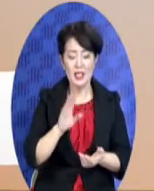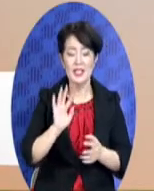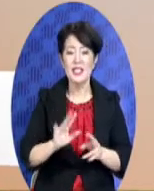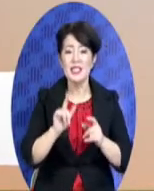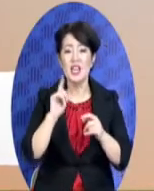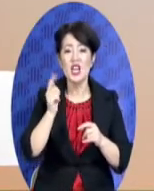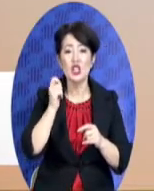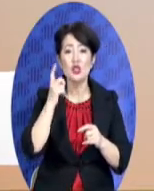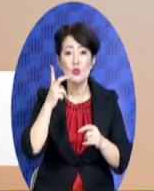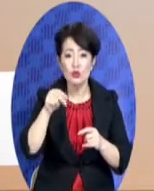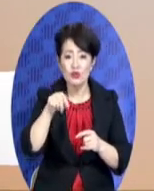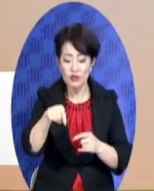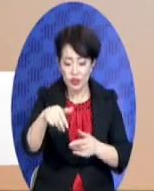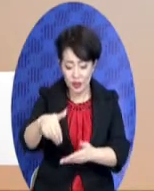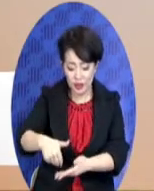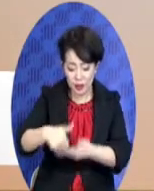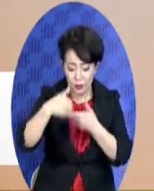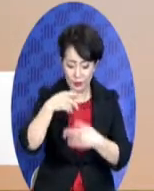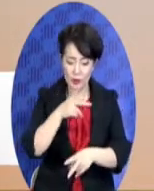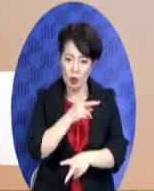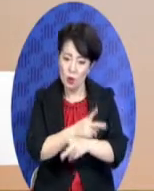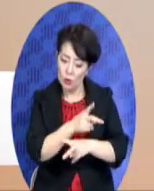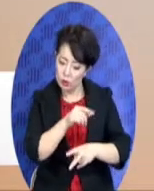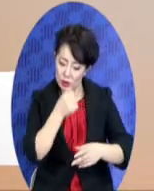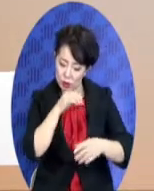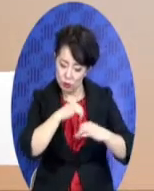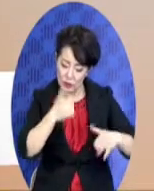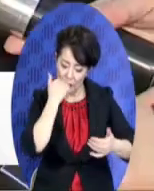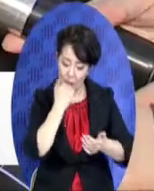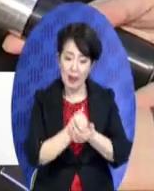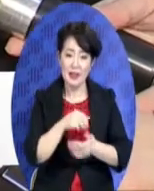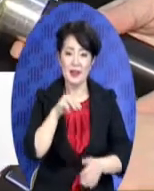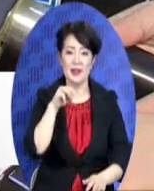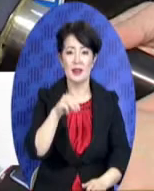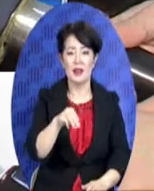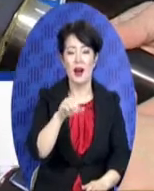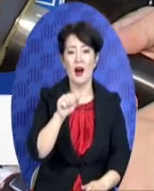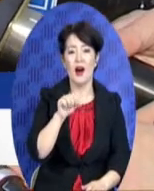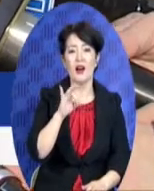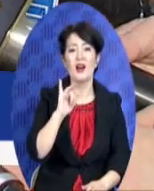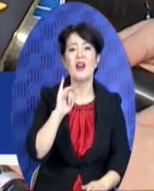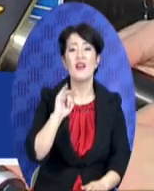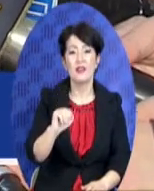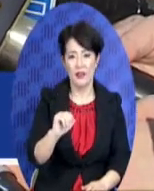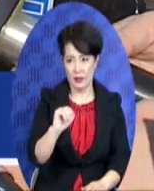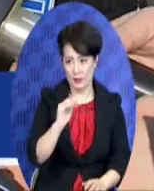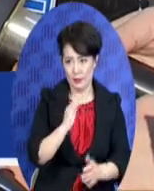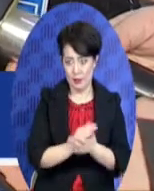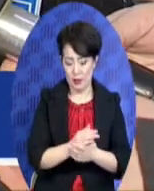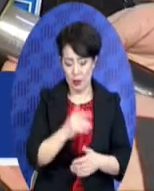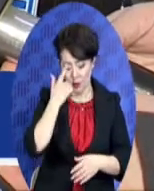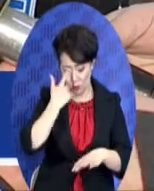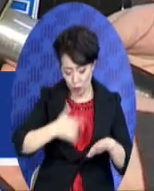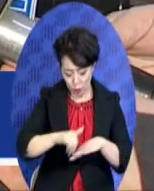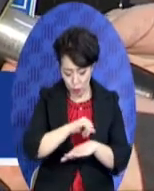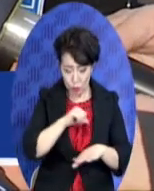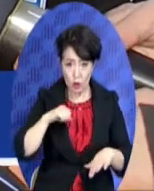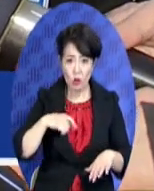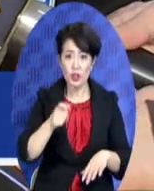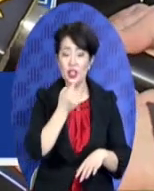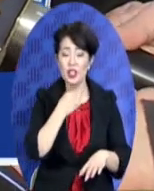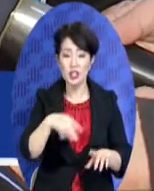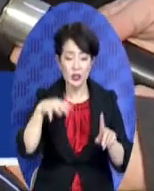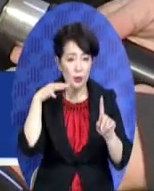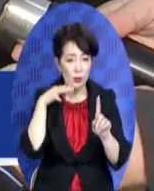юу хуулинд тусгаалan батлагдсан юм тарифтай манай улсын хувьд бол Монгол Улс бол өөрөө хий олборлог, олборсон